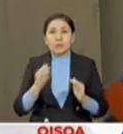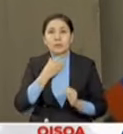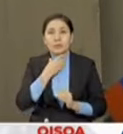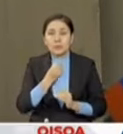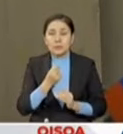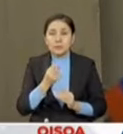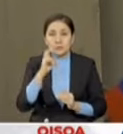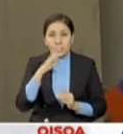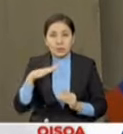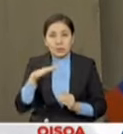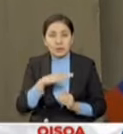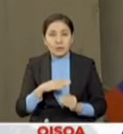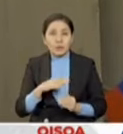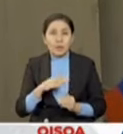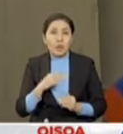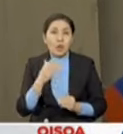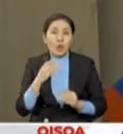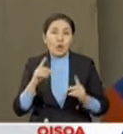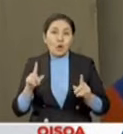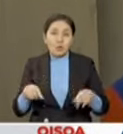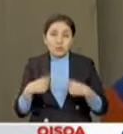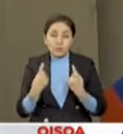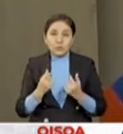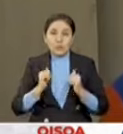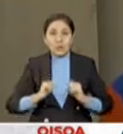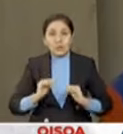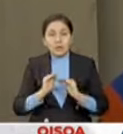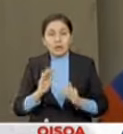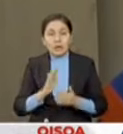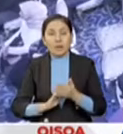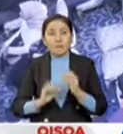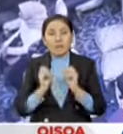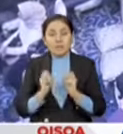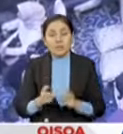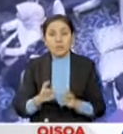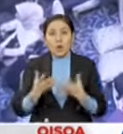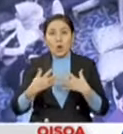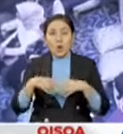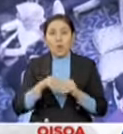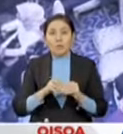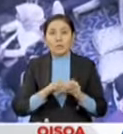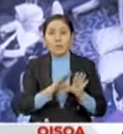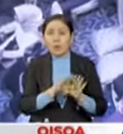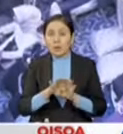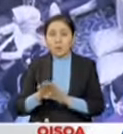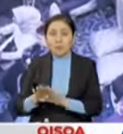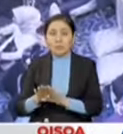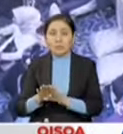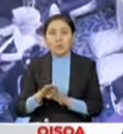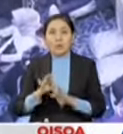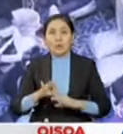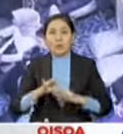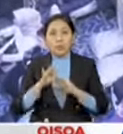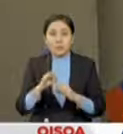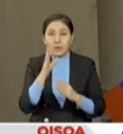borayotgan damlarda osoyishtalik, xavfsizlik, oilaviy barqarorlik tansiq bo'lib borayotgan